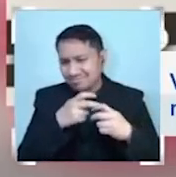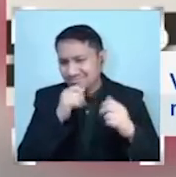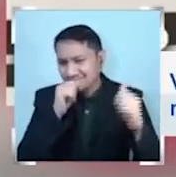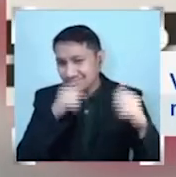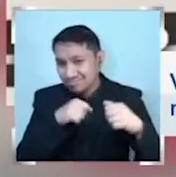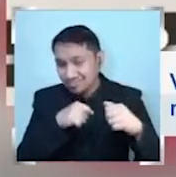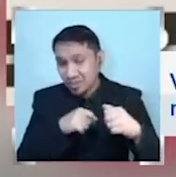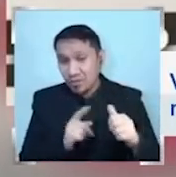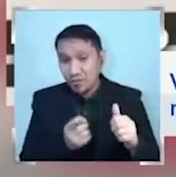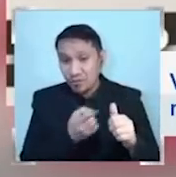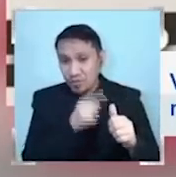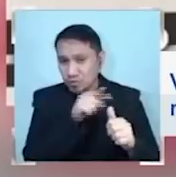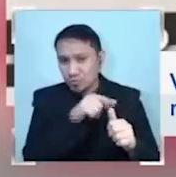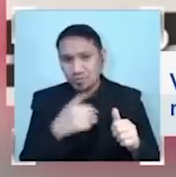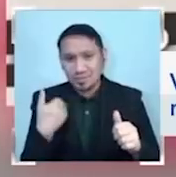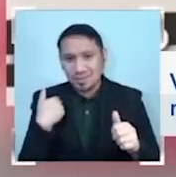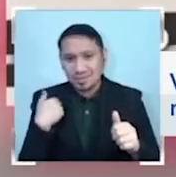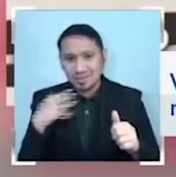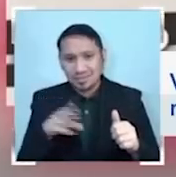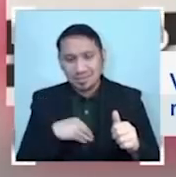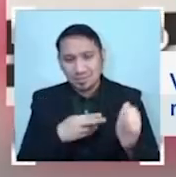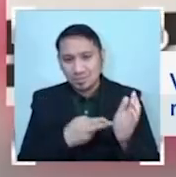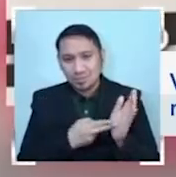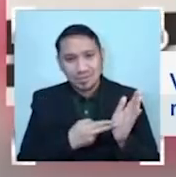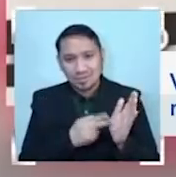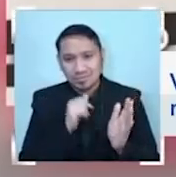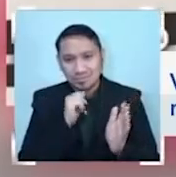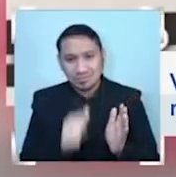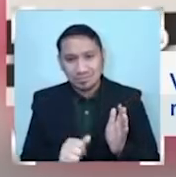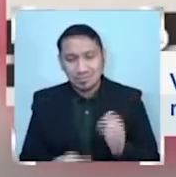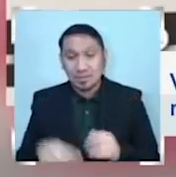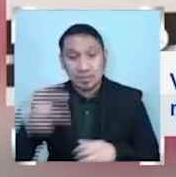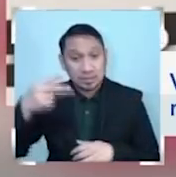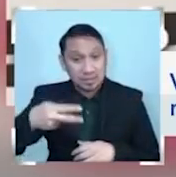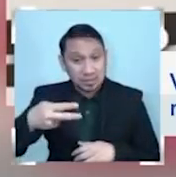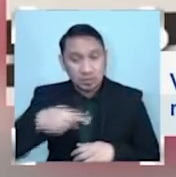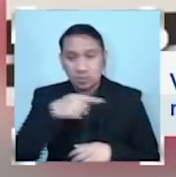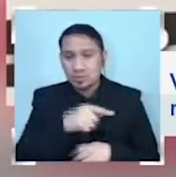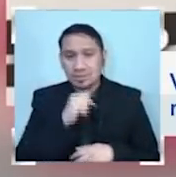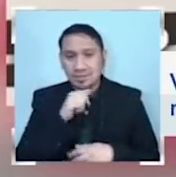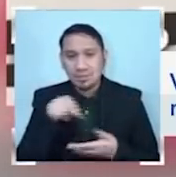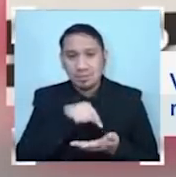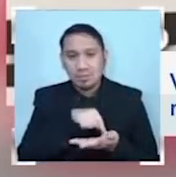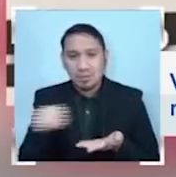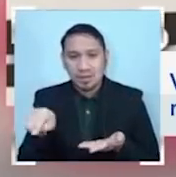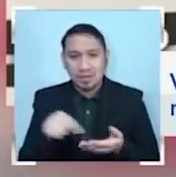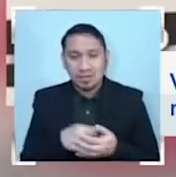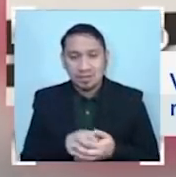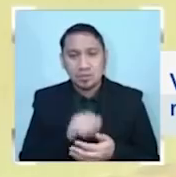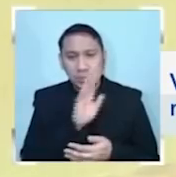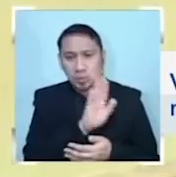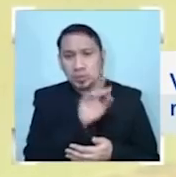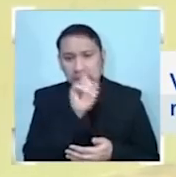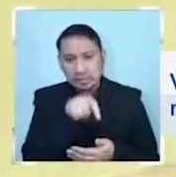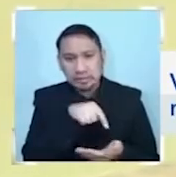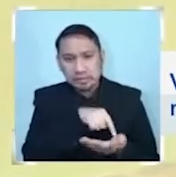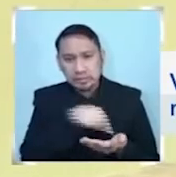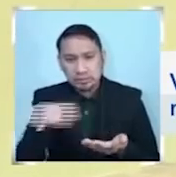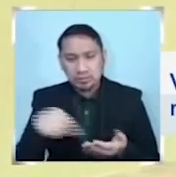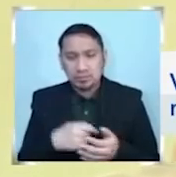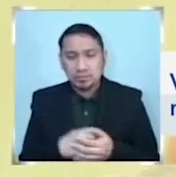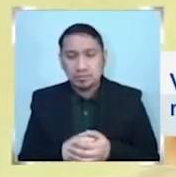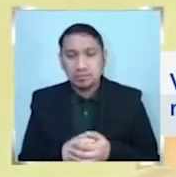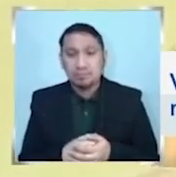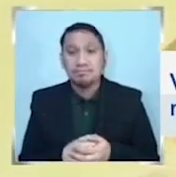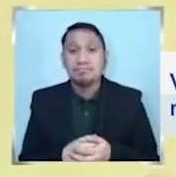wala kang pagtanggap. Pangalawa, hindi pa nagbabayad nung kailangan pagbayaran. Hinihingi pa namin